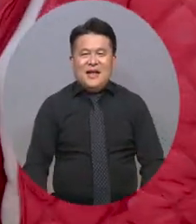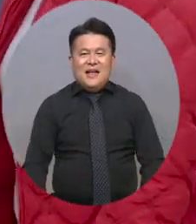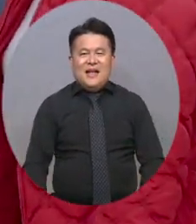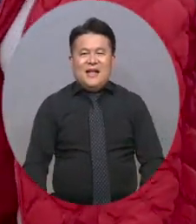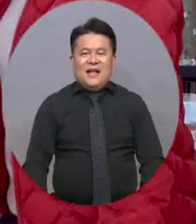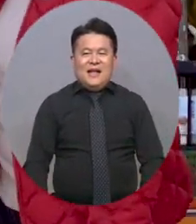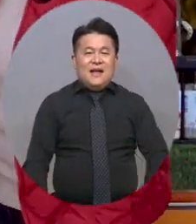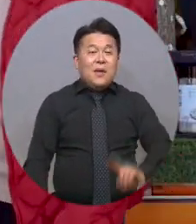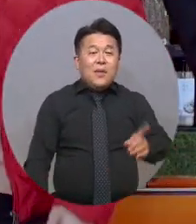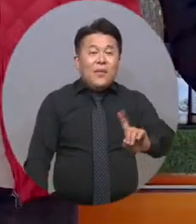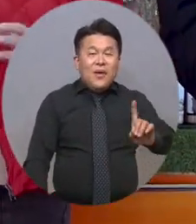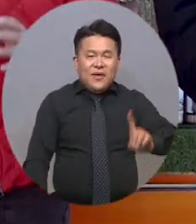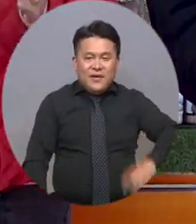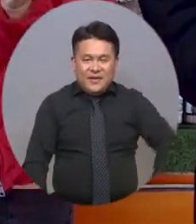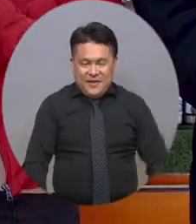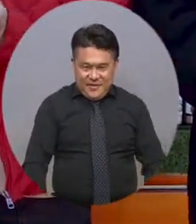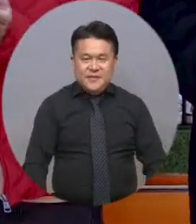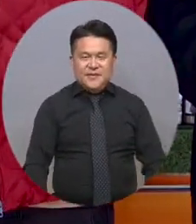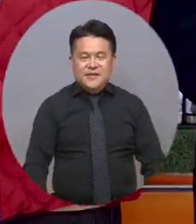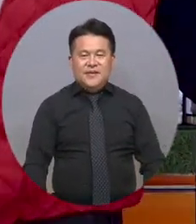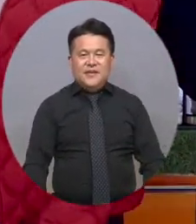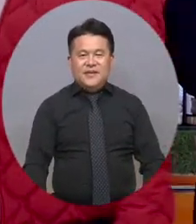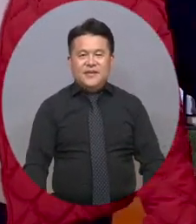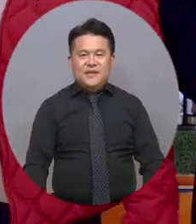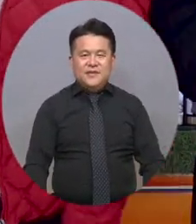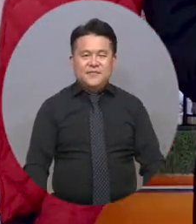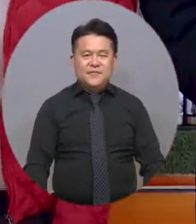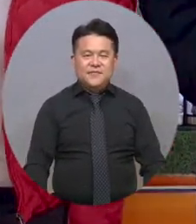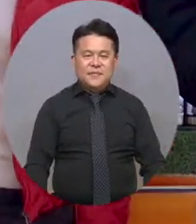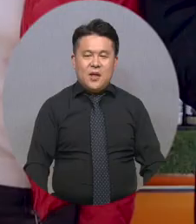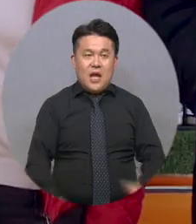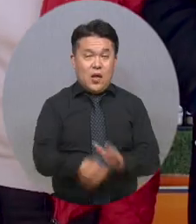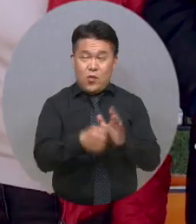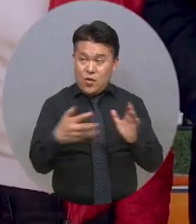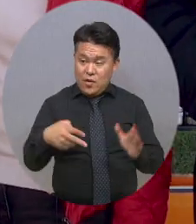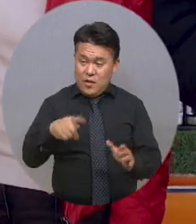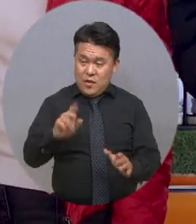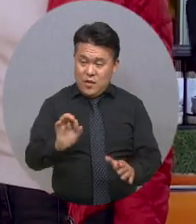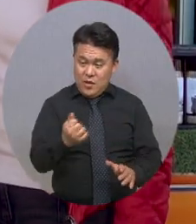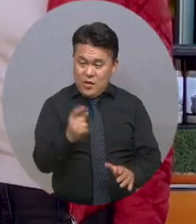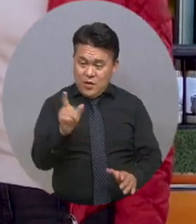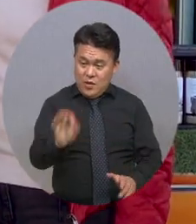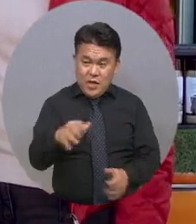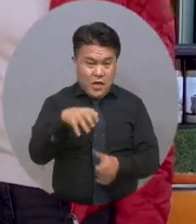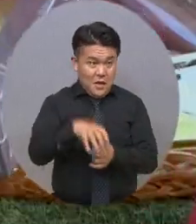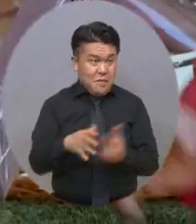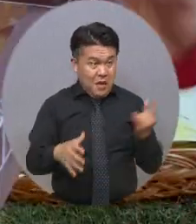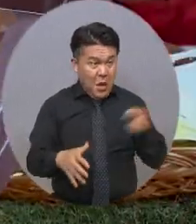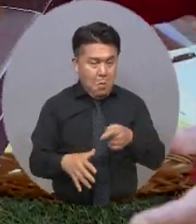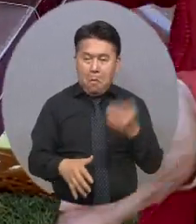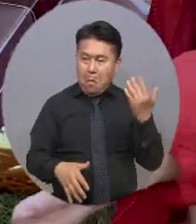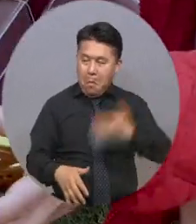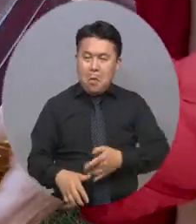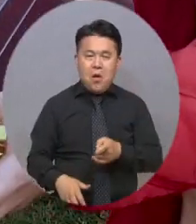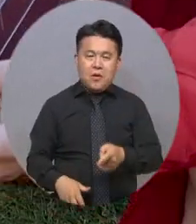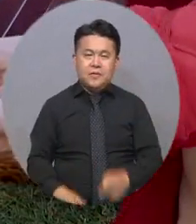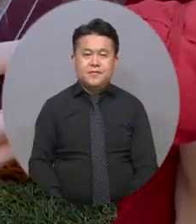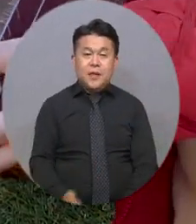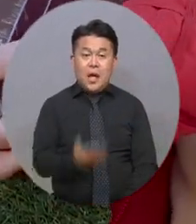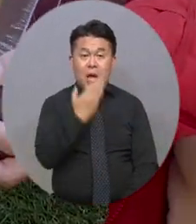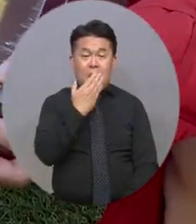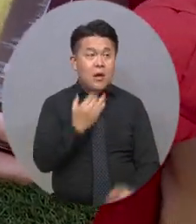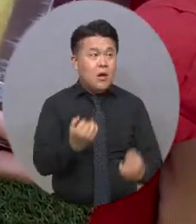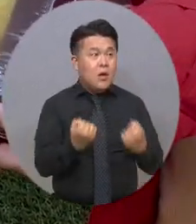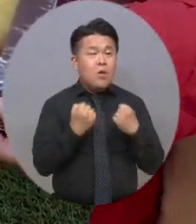어린이부터 아, 노인들까지. 죽겠네, 그다음. 네. 아, 이게 그 유명한 상한버섯이에요. 근데 이거 먹으면 얘도,